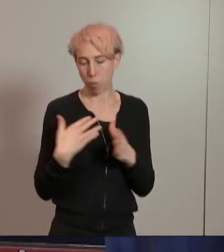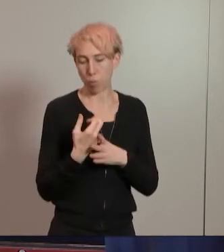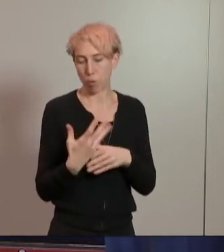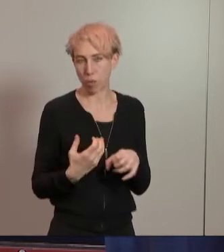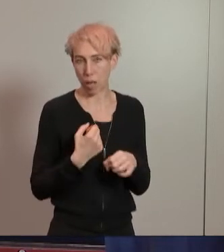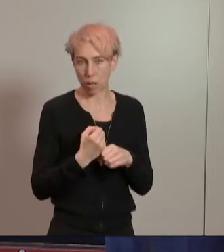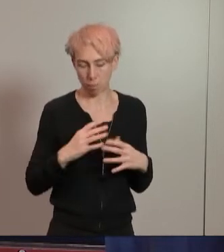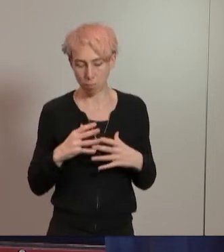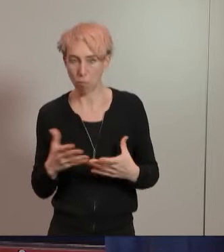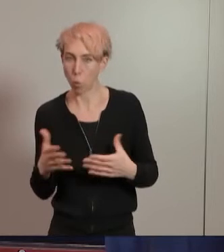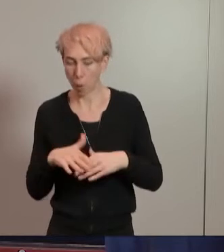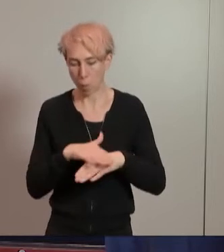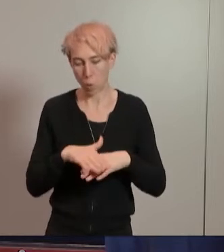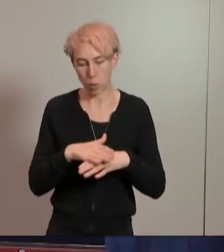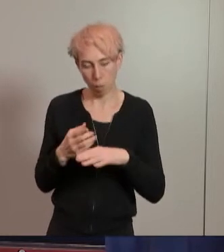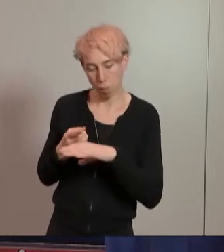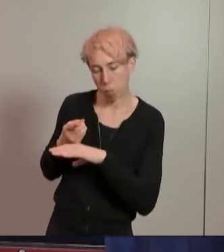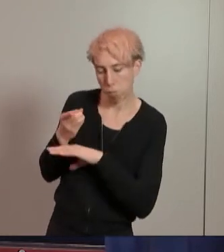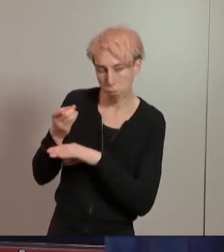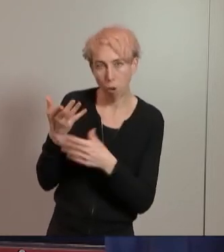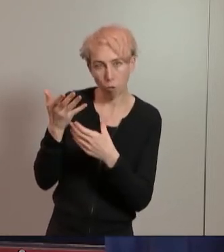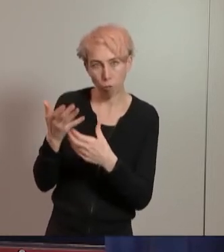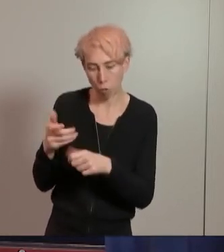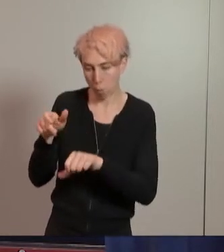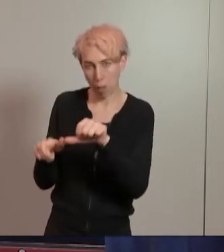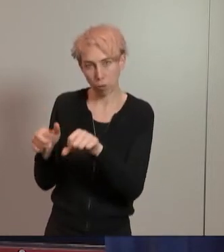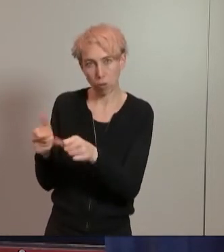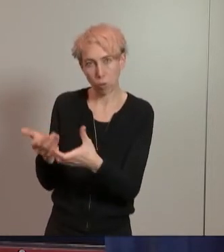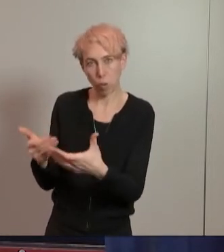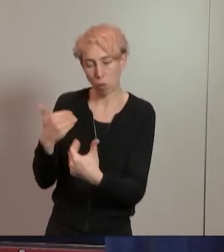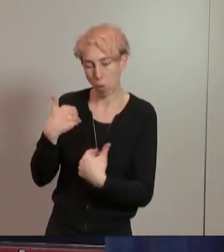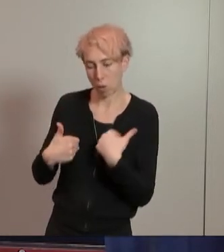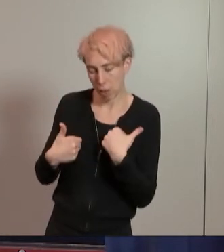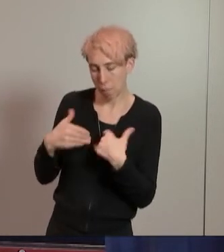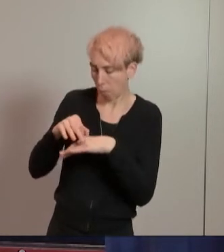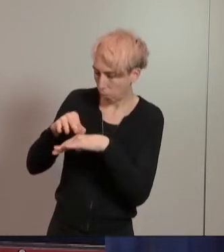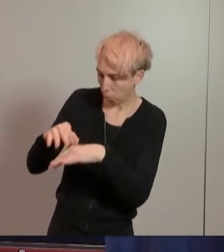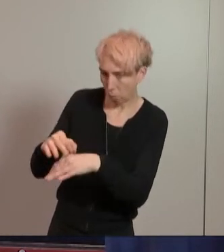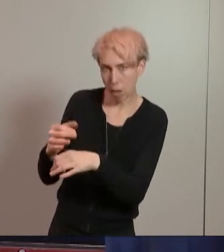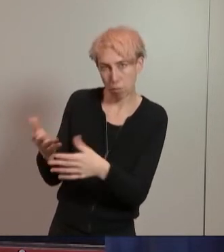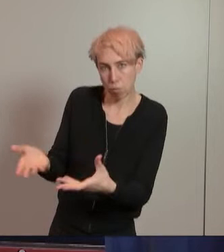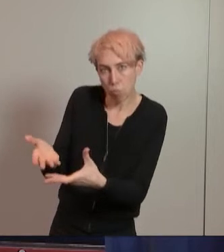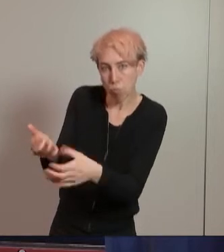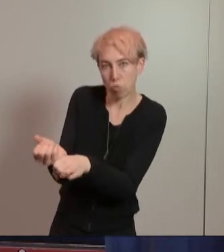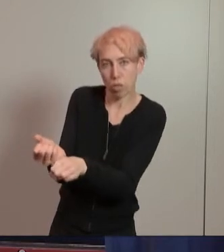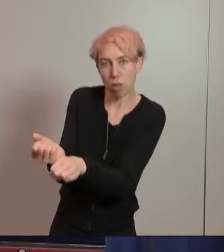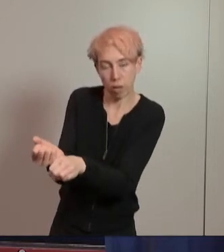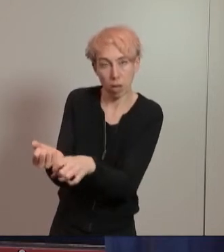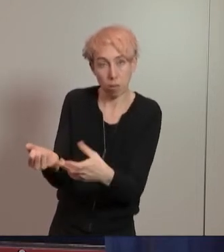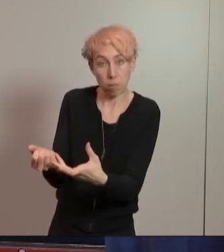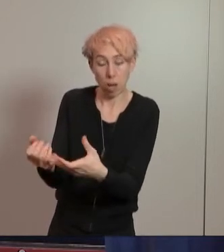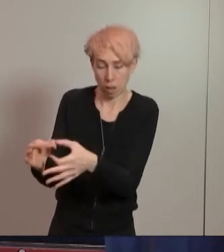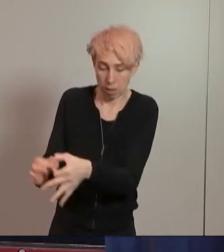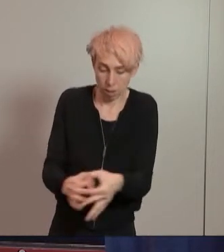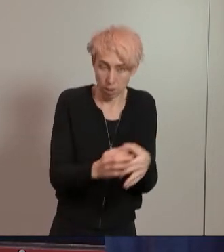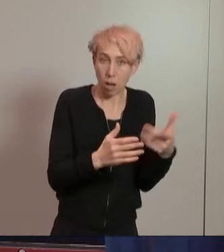années dans une politique pérenne d'accompagnement et de maintien dans l'emploi de travailleurs en situation de handicap. À ce titre, elle a signé